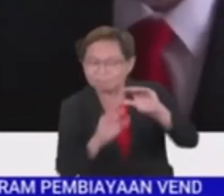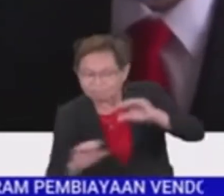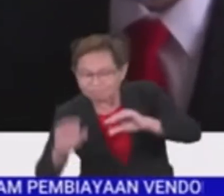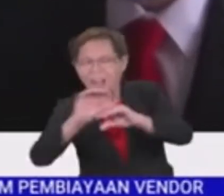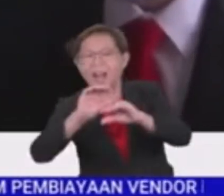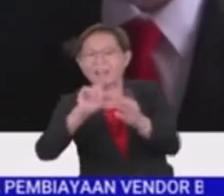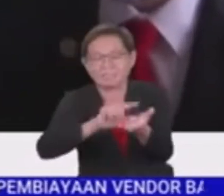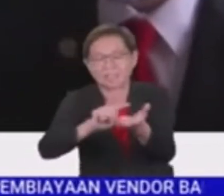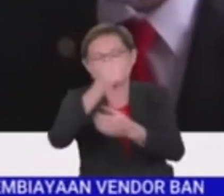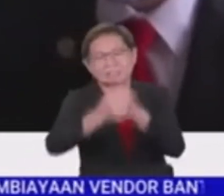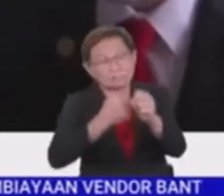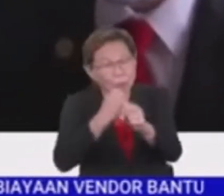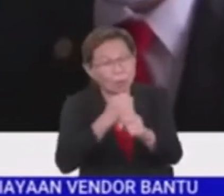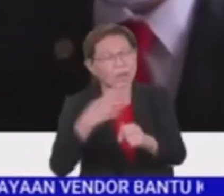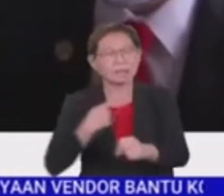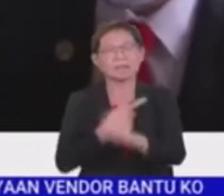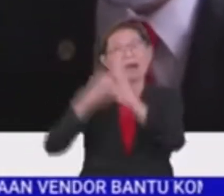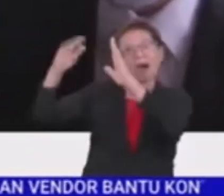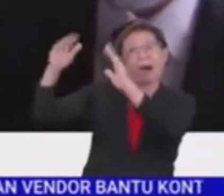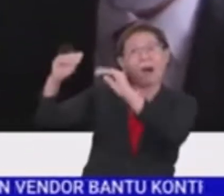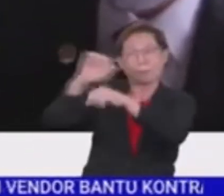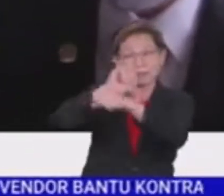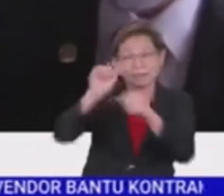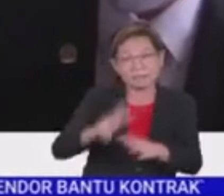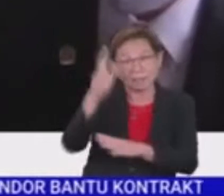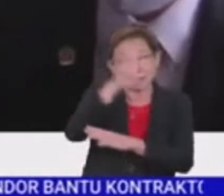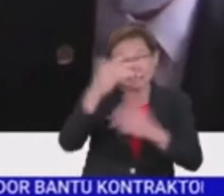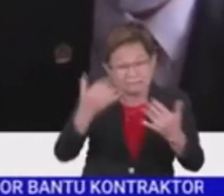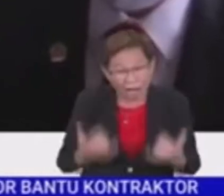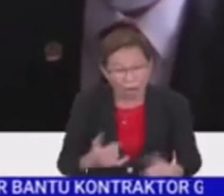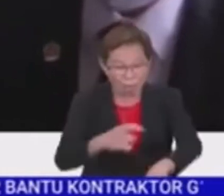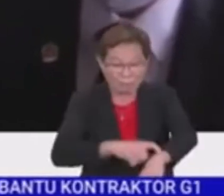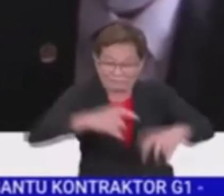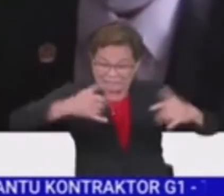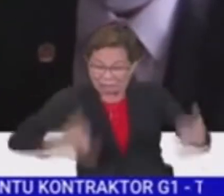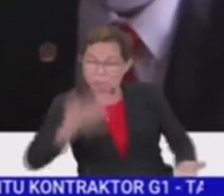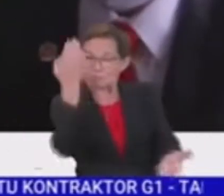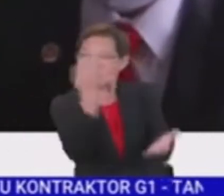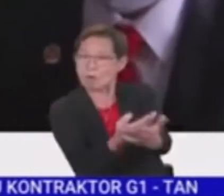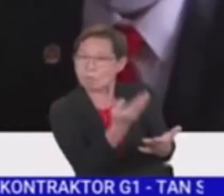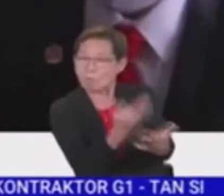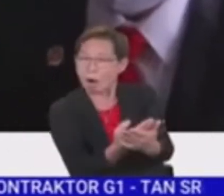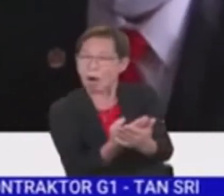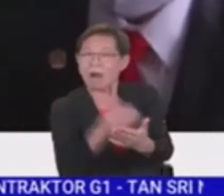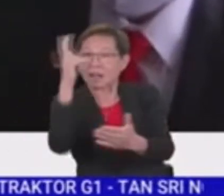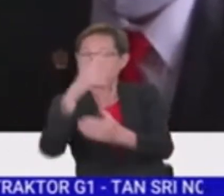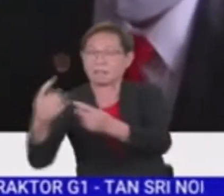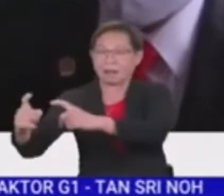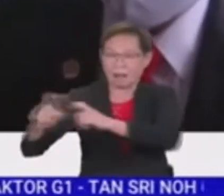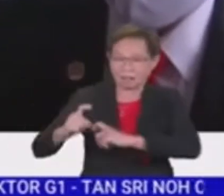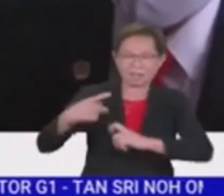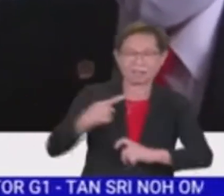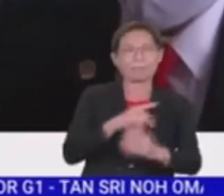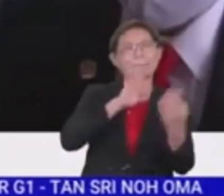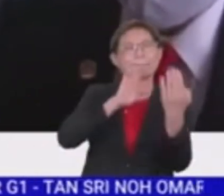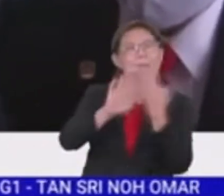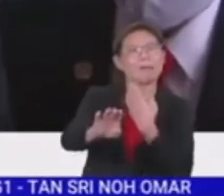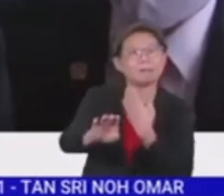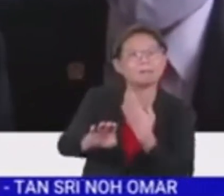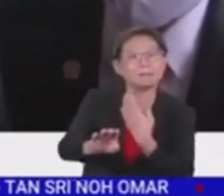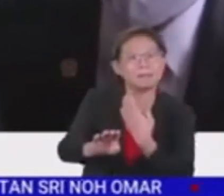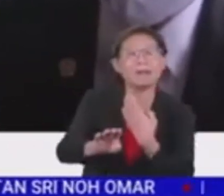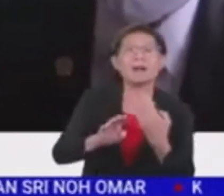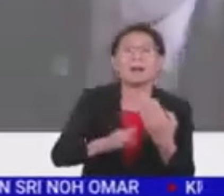tahunan. Dan kita berharap sebagai penjawat awam inilah masanya untuk kita buktikan apa yang diberikan oleh kerajaan itu kita balas dengan